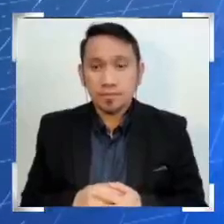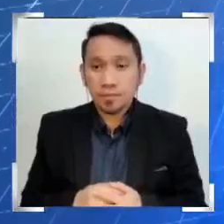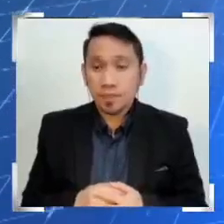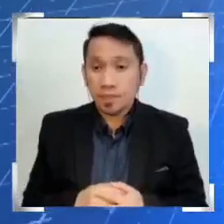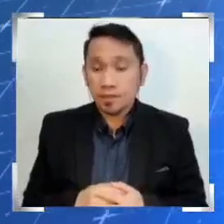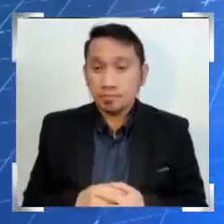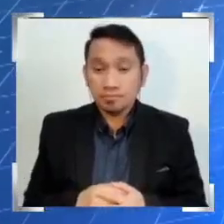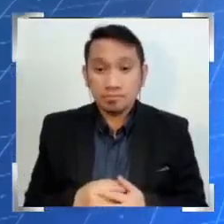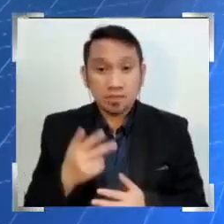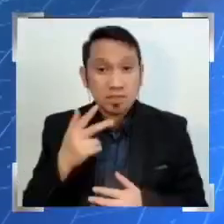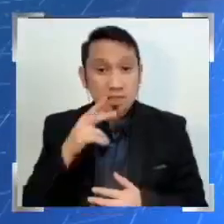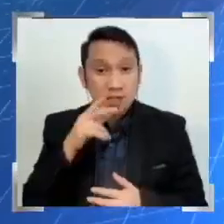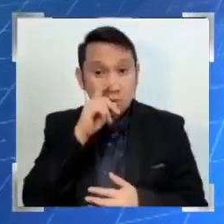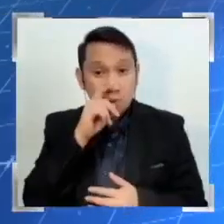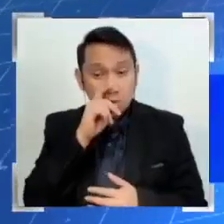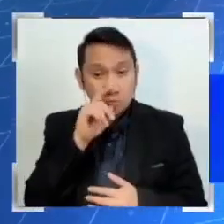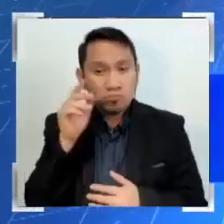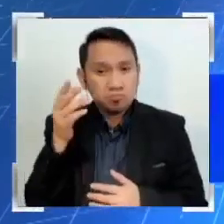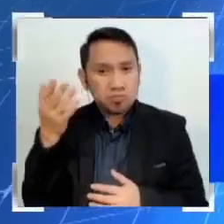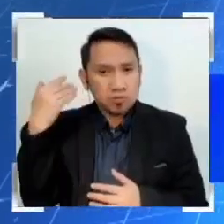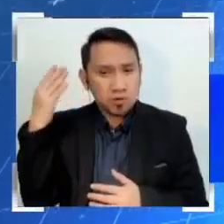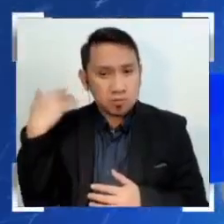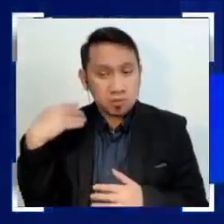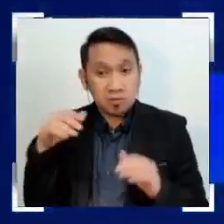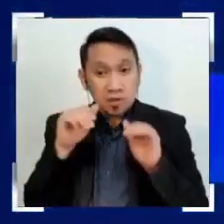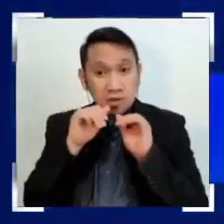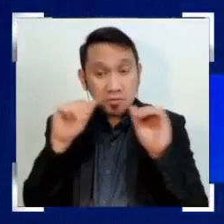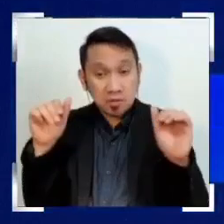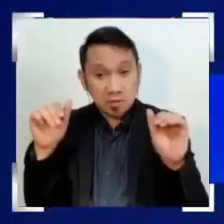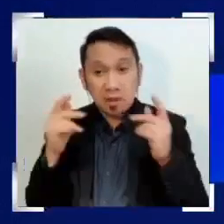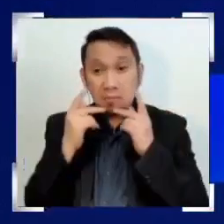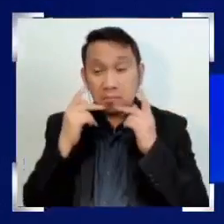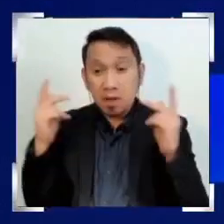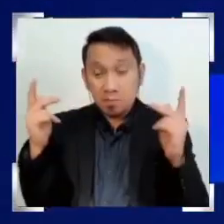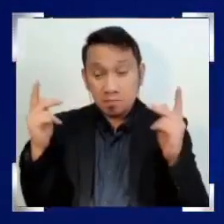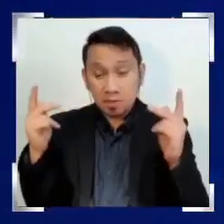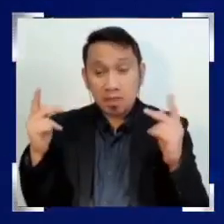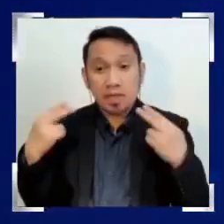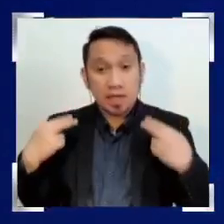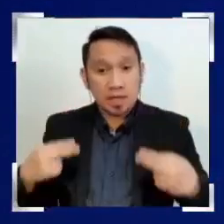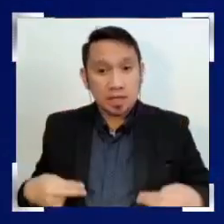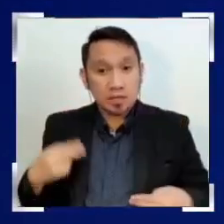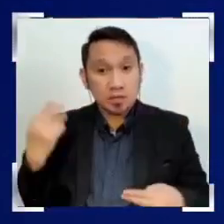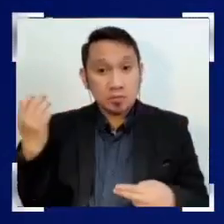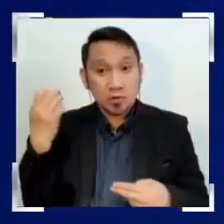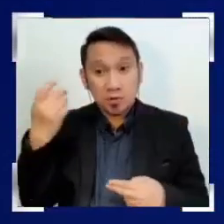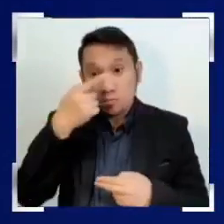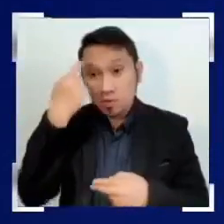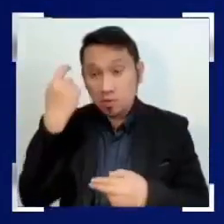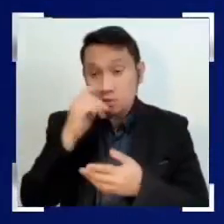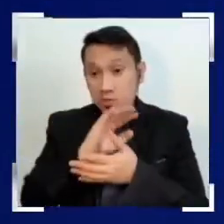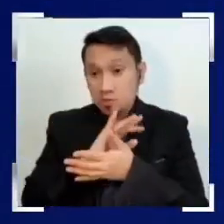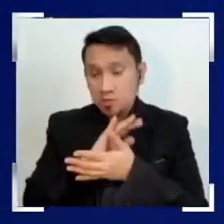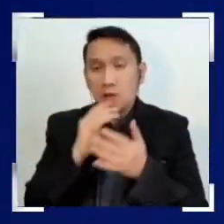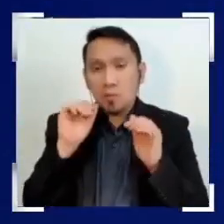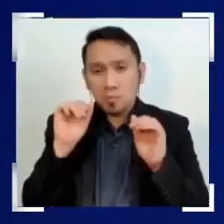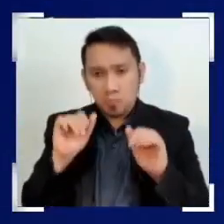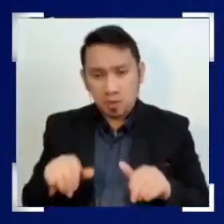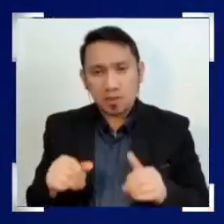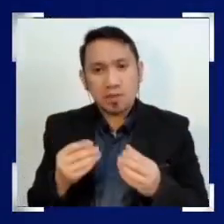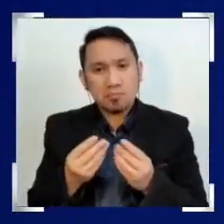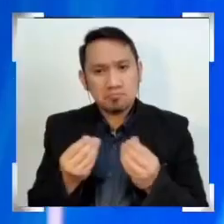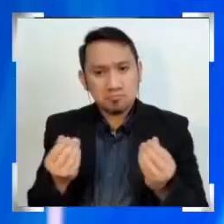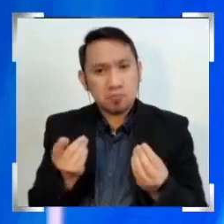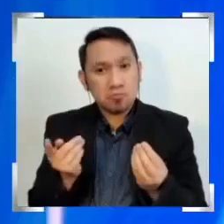Tatlong taon mula nang ideklara ang State of Public Health Emergency sa bansa bunsod ng COVID-19, posibleng bawiin na ito ayon sa Department